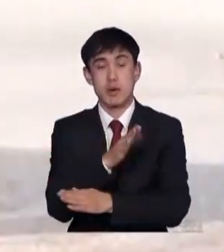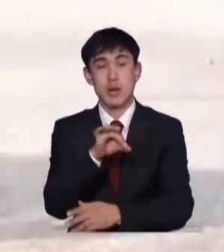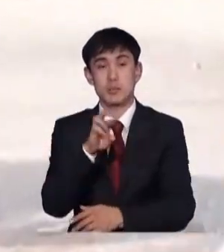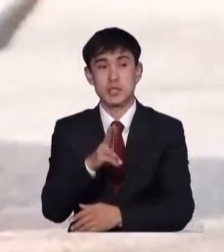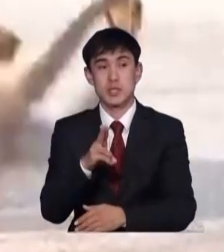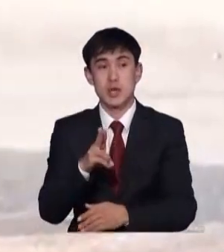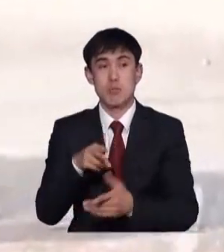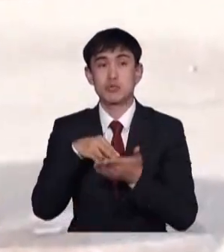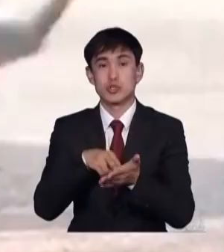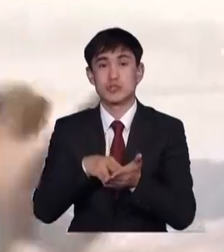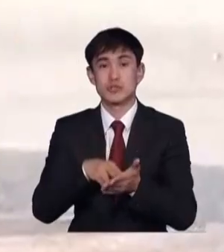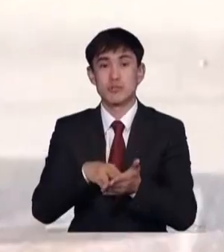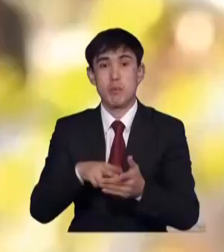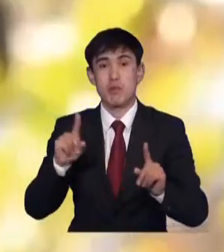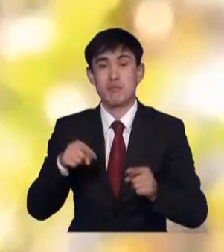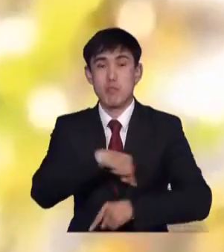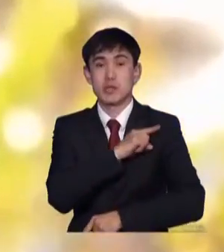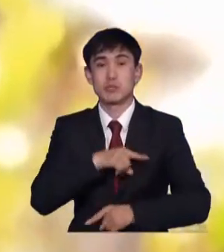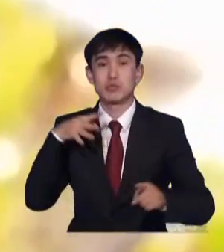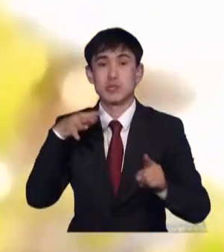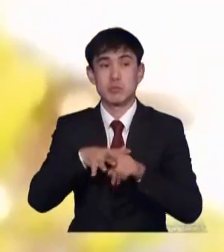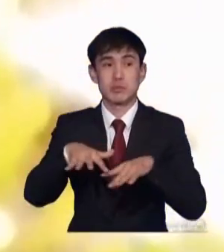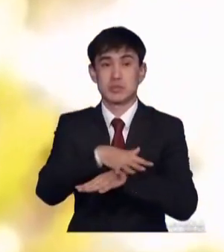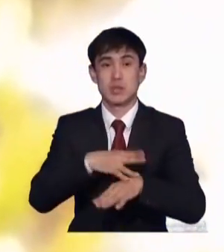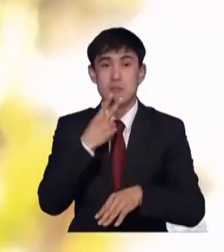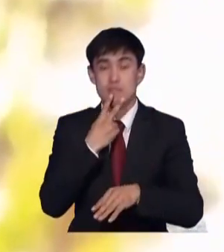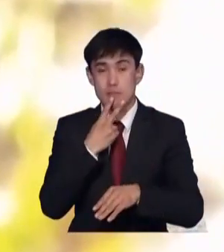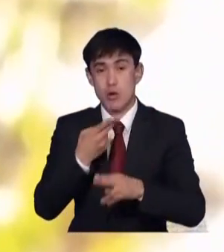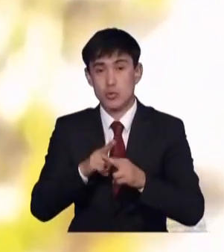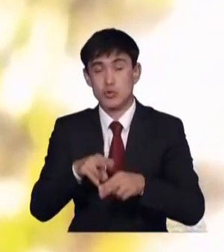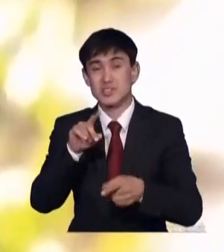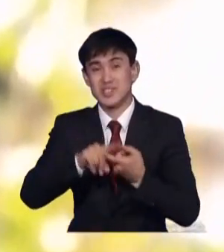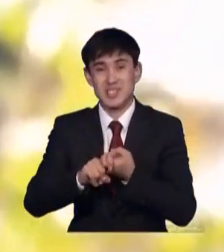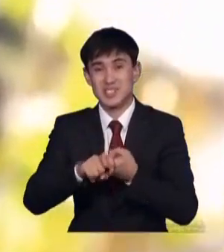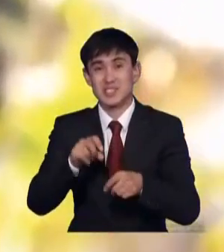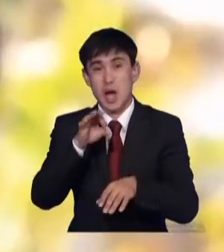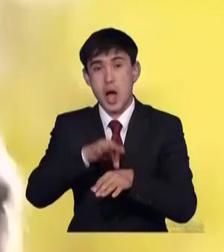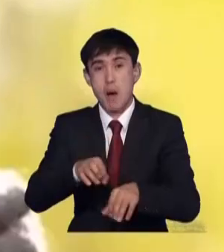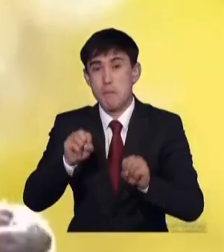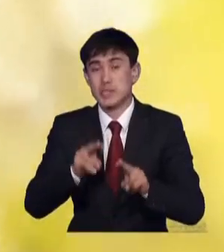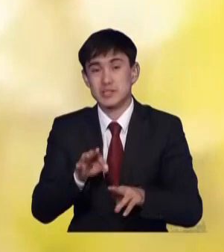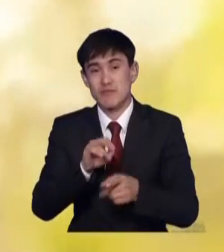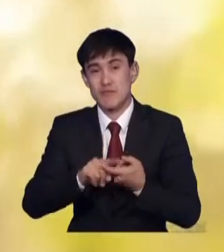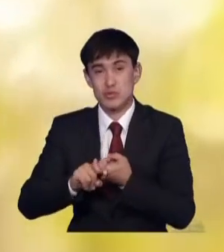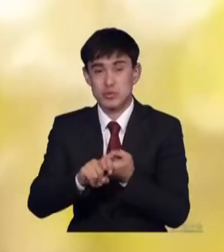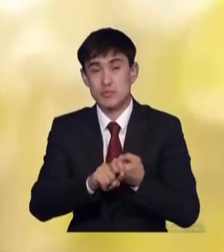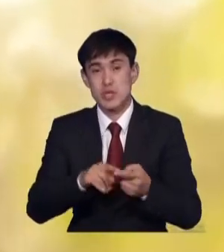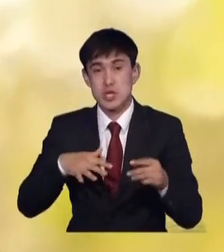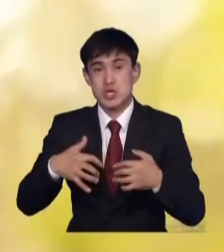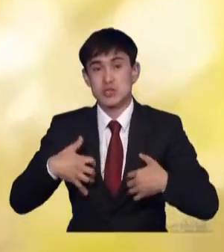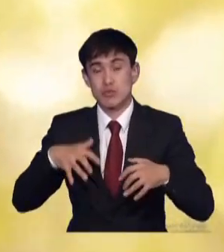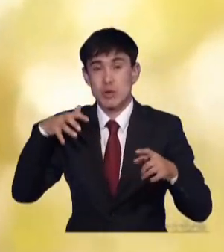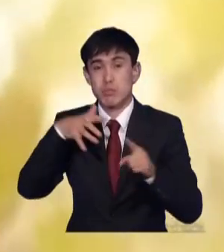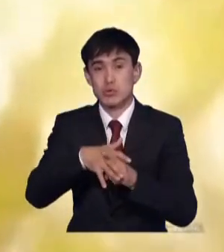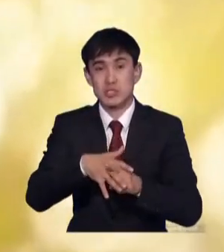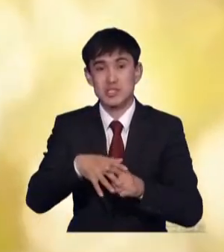путешественник попал в реанимацию после нападения стаи обезьян от которых он заразился опасным вирусом животные набросились на туриста